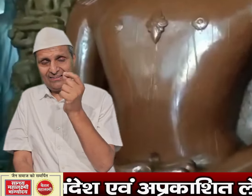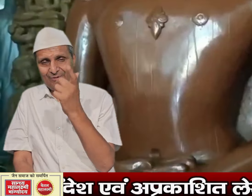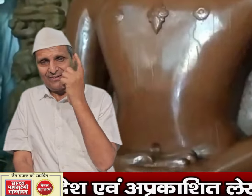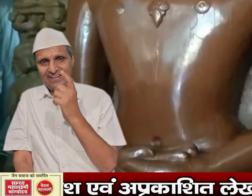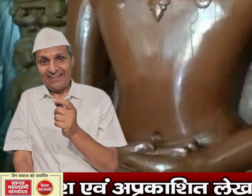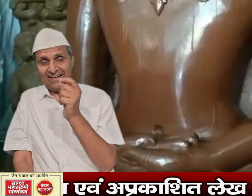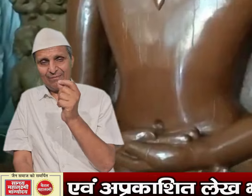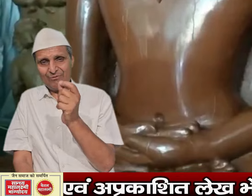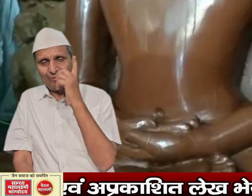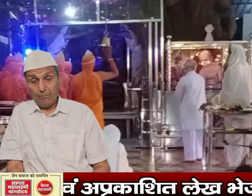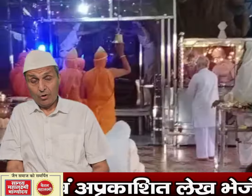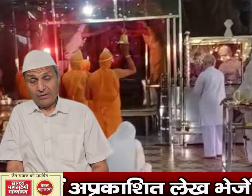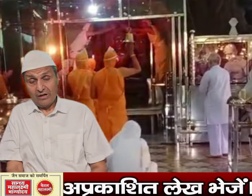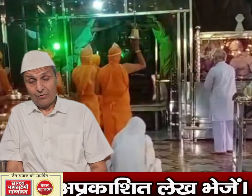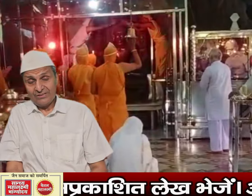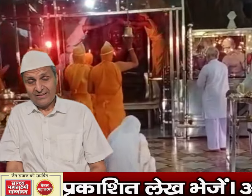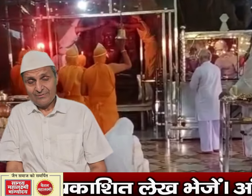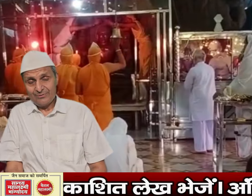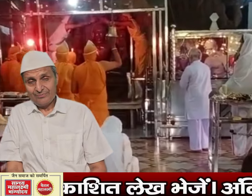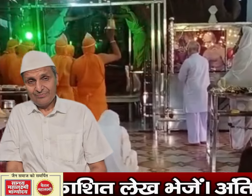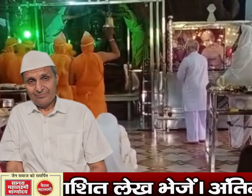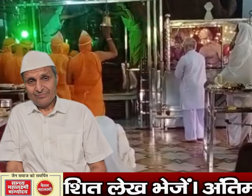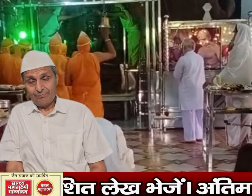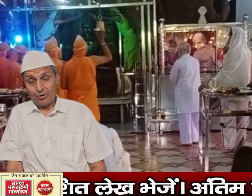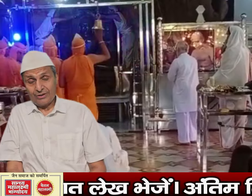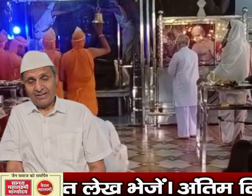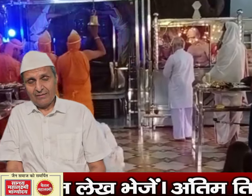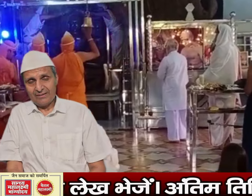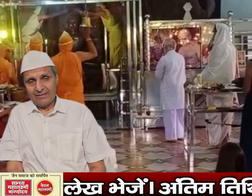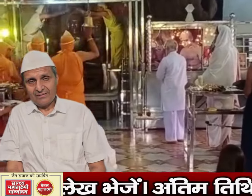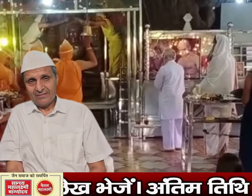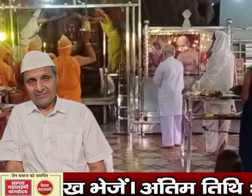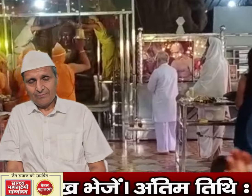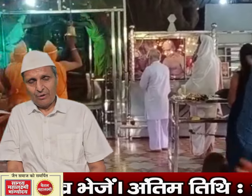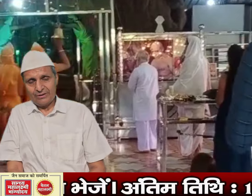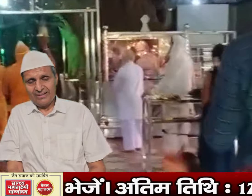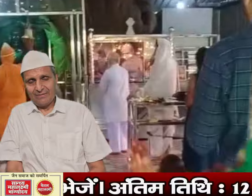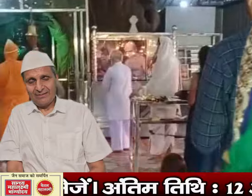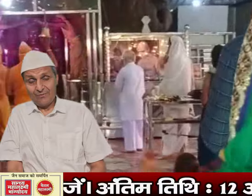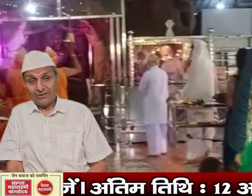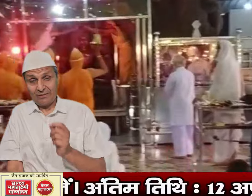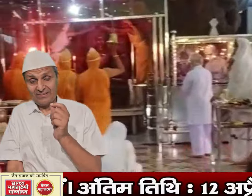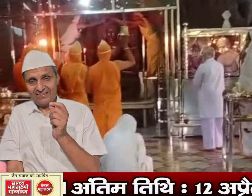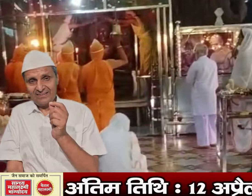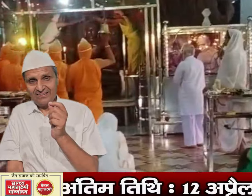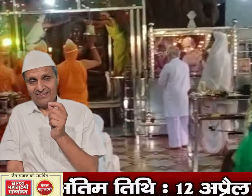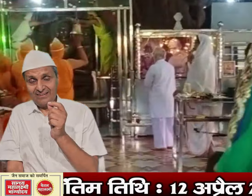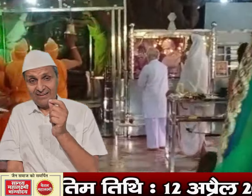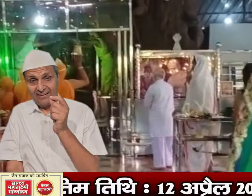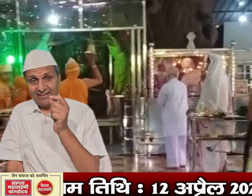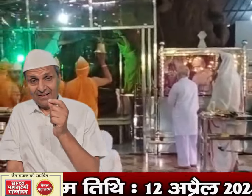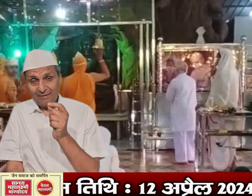हुआ है तब उन्होंने क्या कहा अब आपको वो बता बहुत बड़े आयुर्वेद चार थे वो बहुत ज्ञान की बातें करते हैं बहुत ज्ञान की बातें उन्होंने स्पष्ट कहा